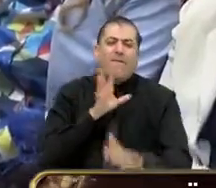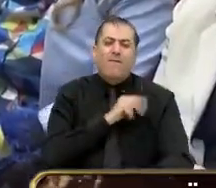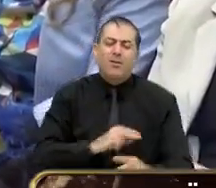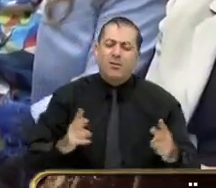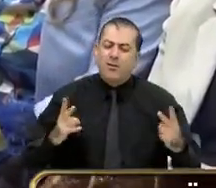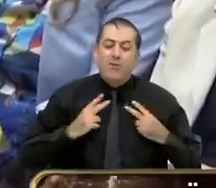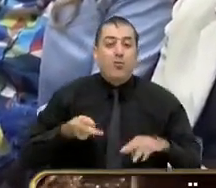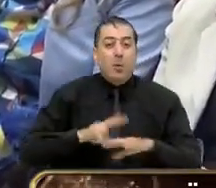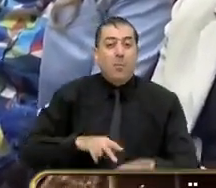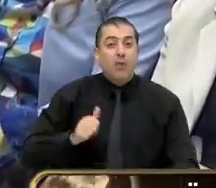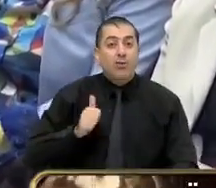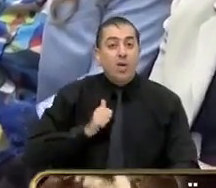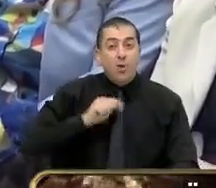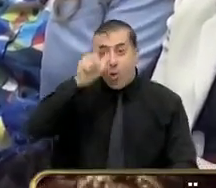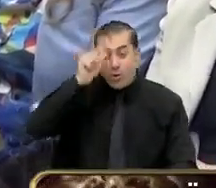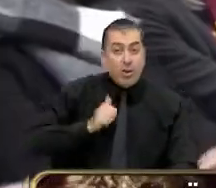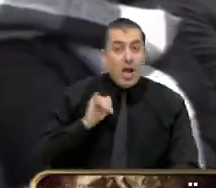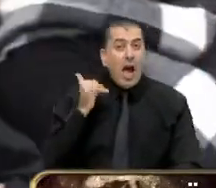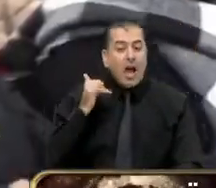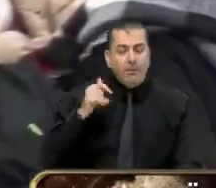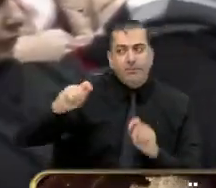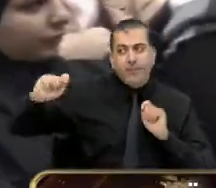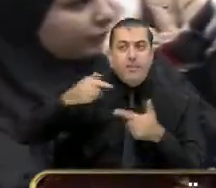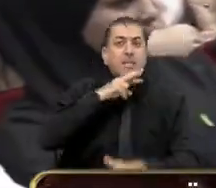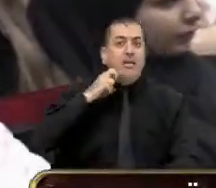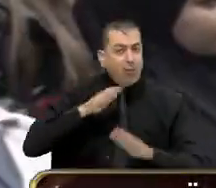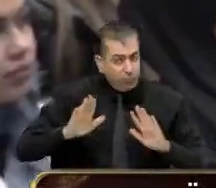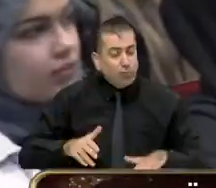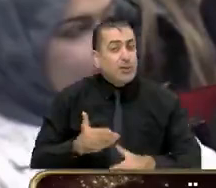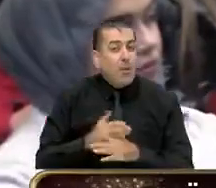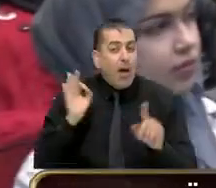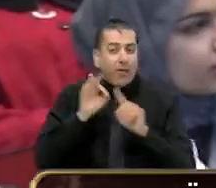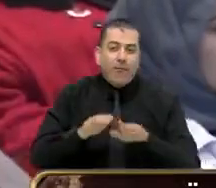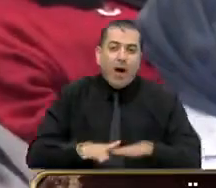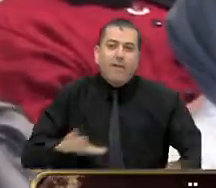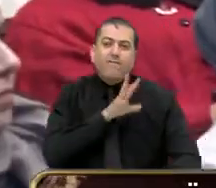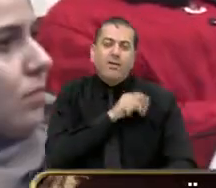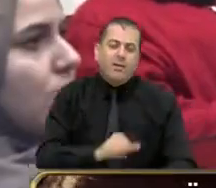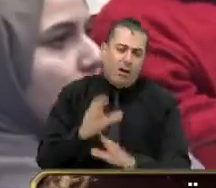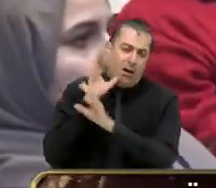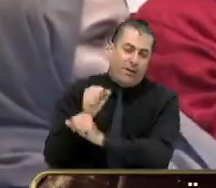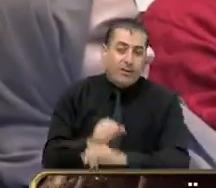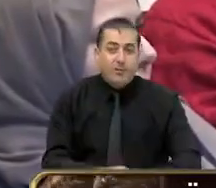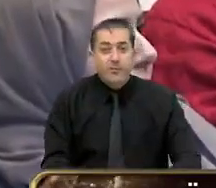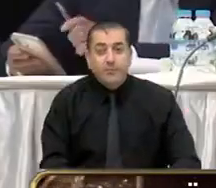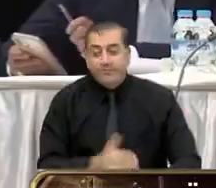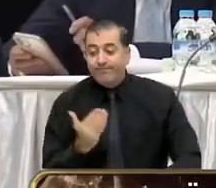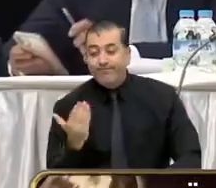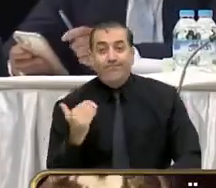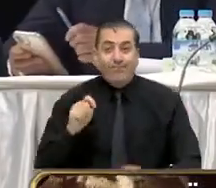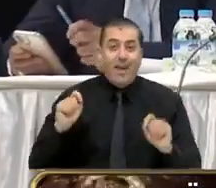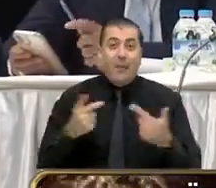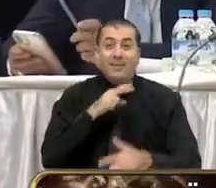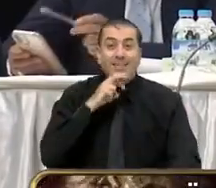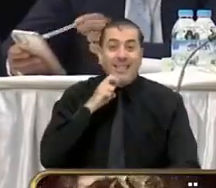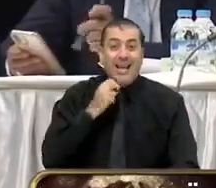العربي والوقوف بحزم أمام الانتهاكات الإسرائيلية بحق الشعب الفلسطيني. وفي ظل الحرب الأخيرة